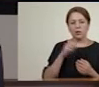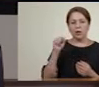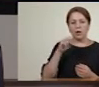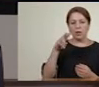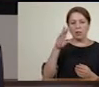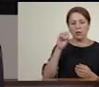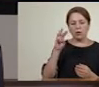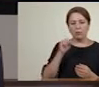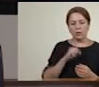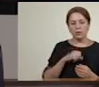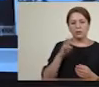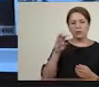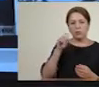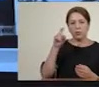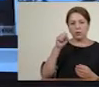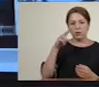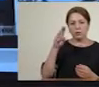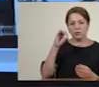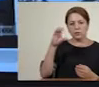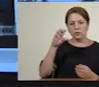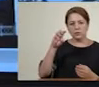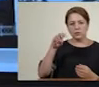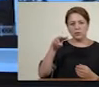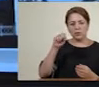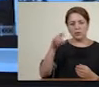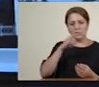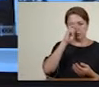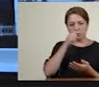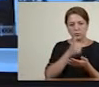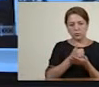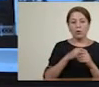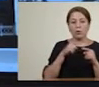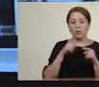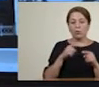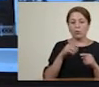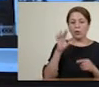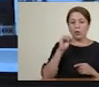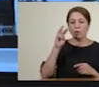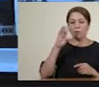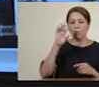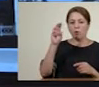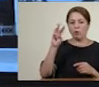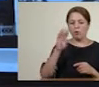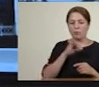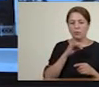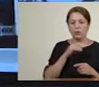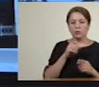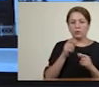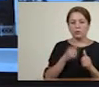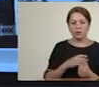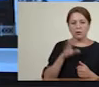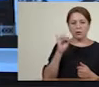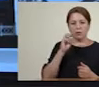alloma, muhaddislar sultoni, muhaddislar imomi unvonlariga sazovor bo'lgan